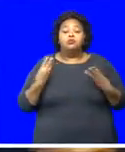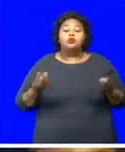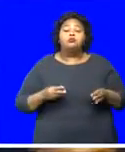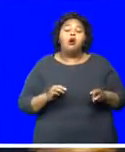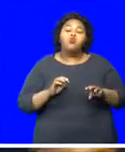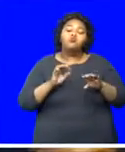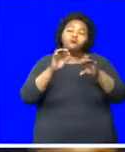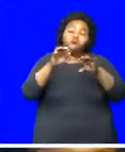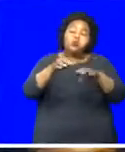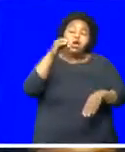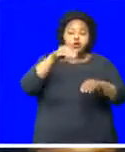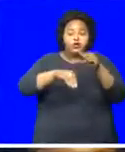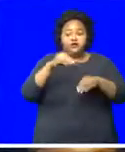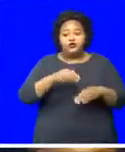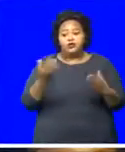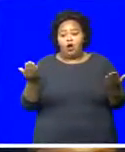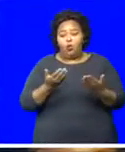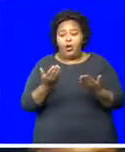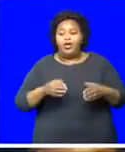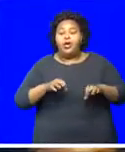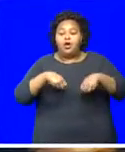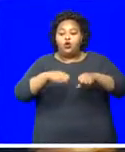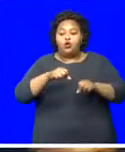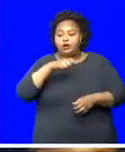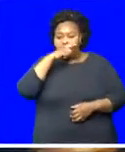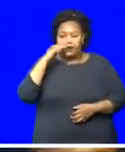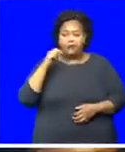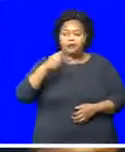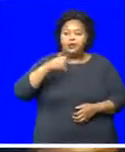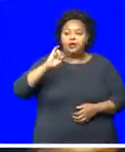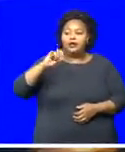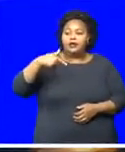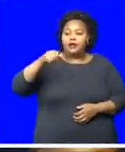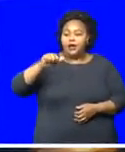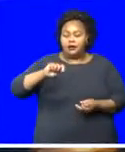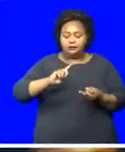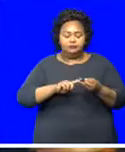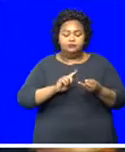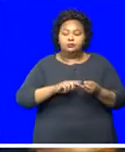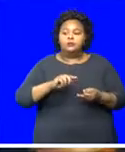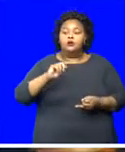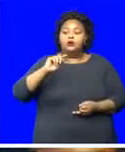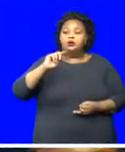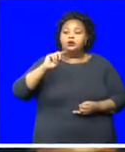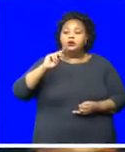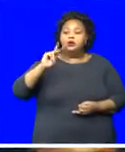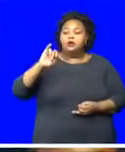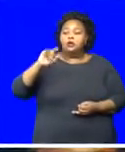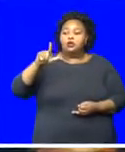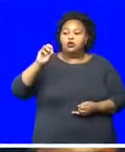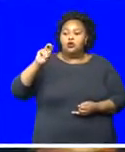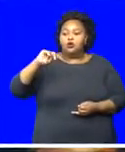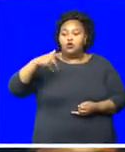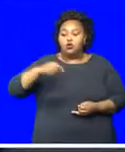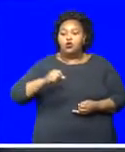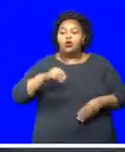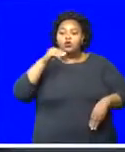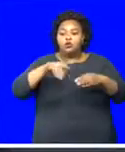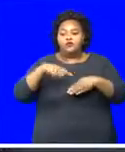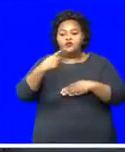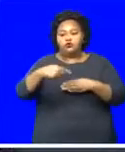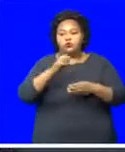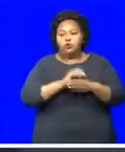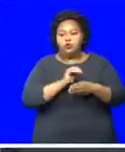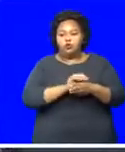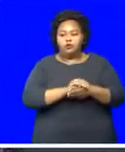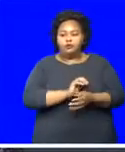enkundleni yaseGilgal naseNkilongo. Lukhetho-ke luqhubeke kahle kwaba bedethihibe nalokungaliphatamisa.